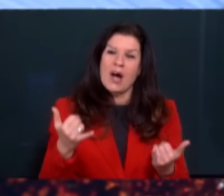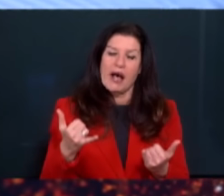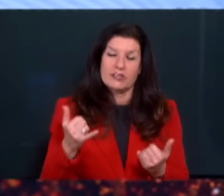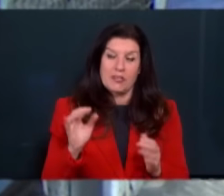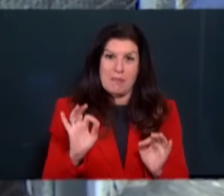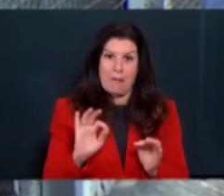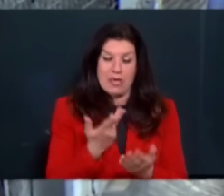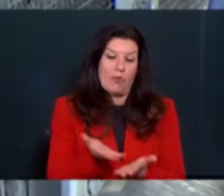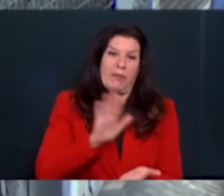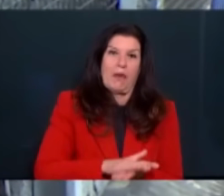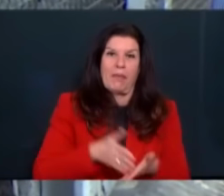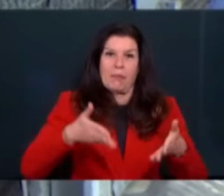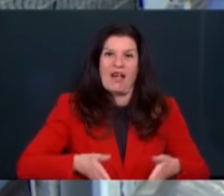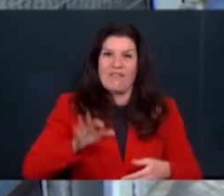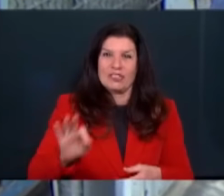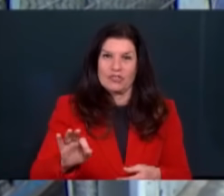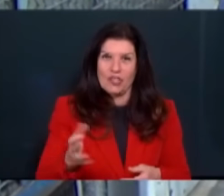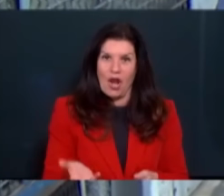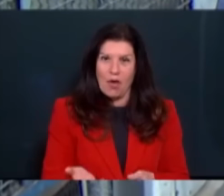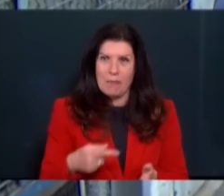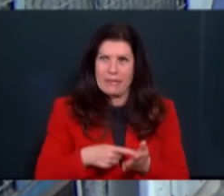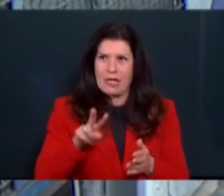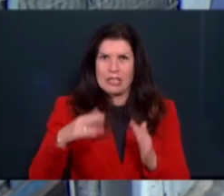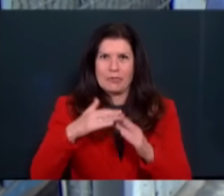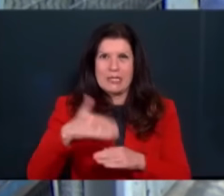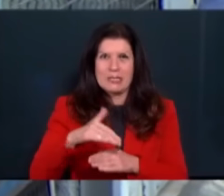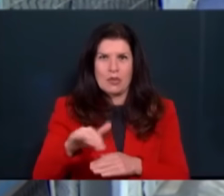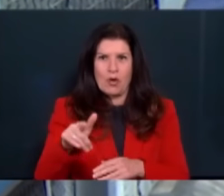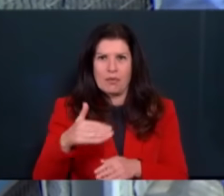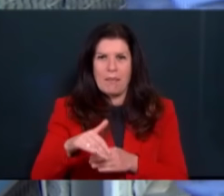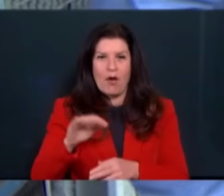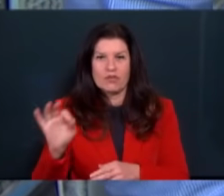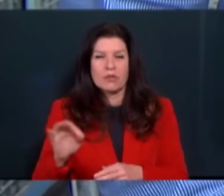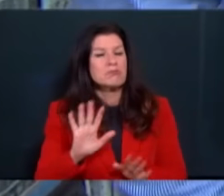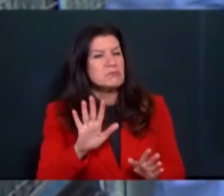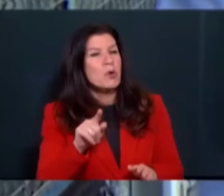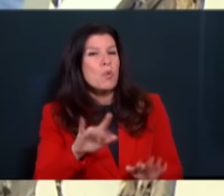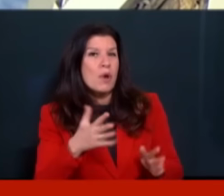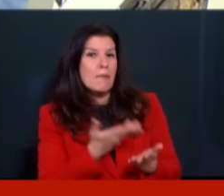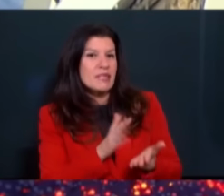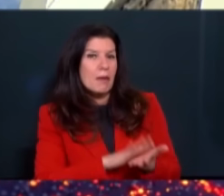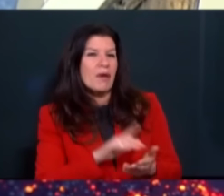זונות על שמו? הוא מתהפך בקברו, אבל אני חושב שתוך זמן קצר יהיה לו נחת, הוא יוכל לנוח בקברו.